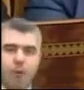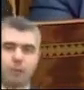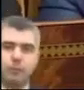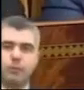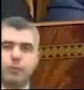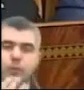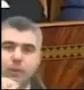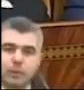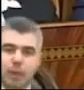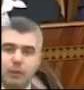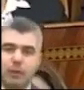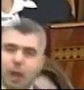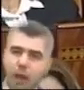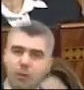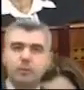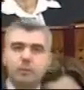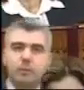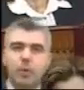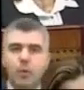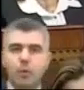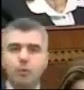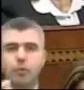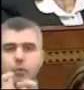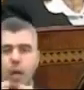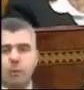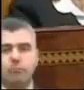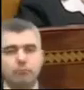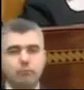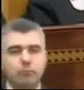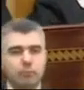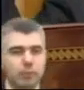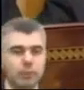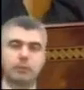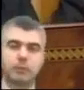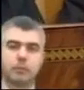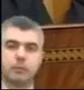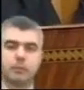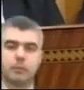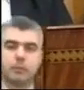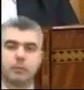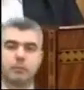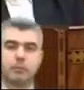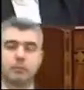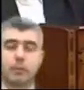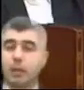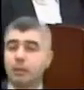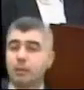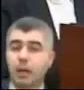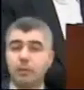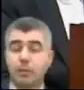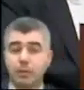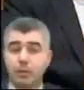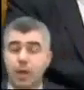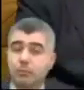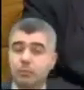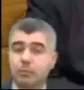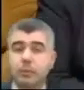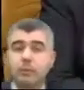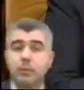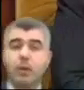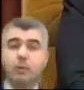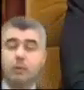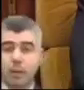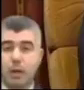للمصلحة المتبادلة، أخذين بعين الاعتبار الخدمات والجانب الصناعية. هذه المجالات